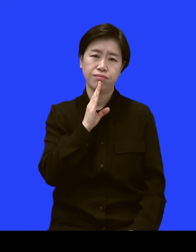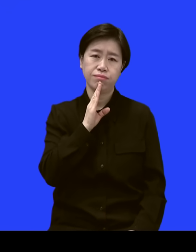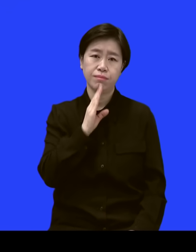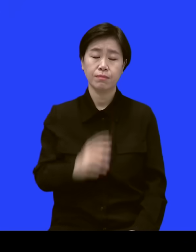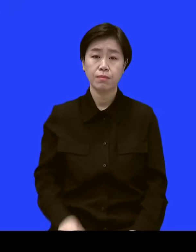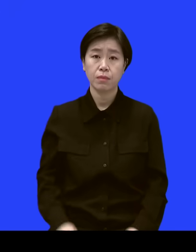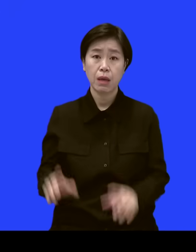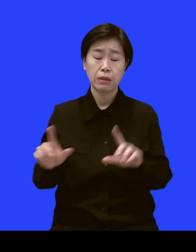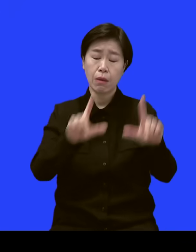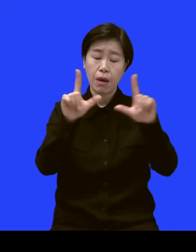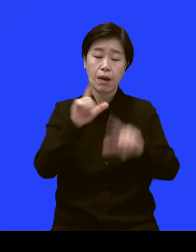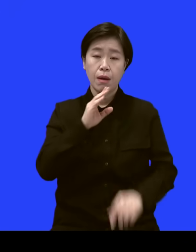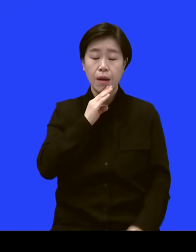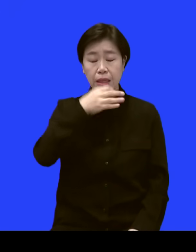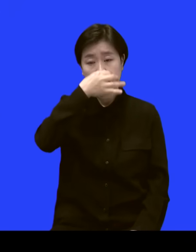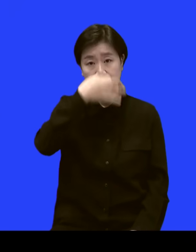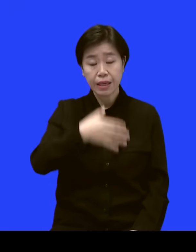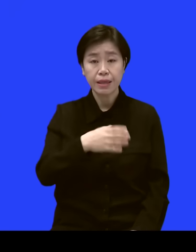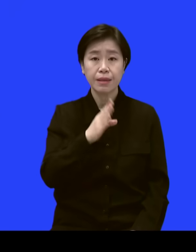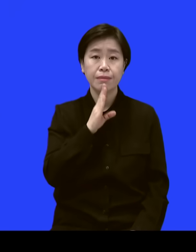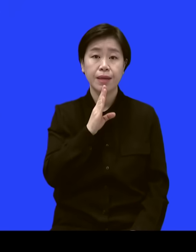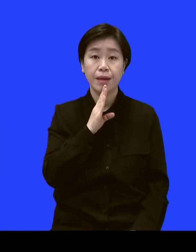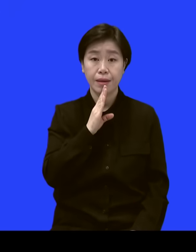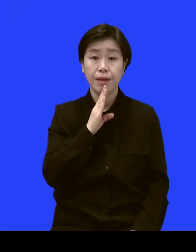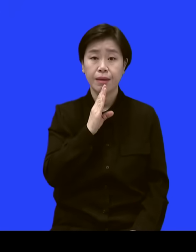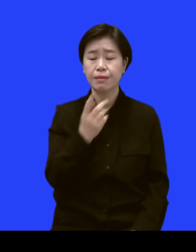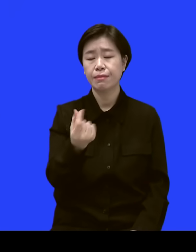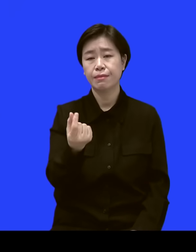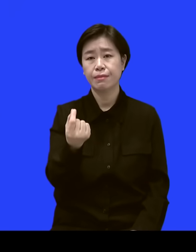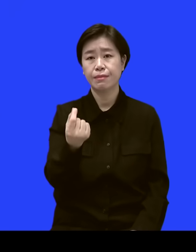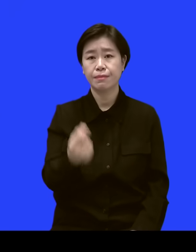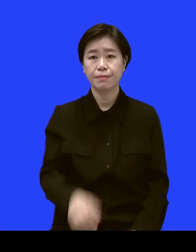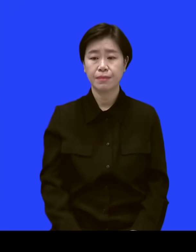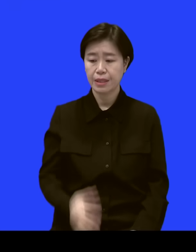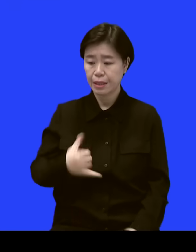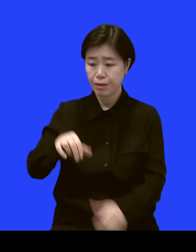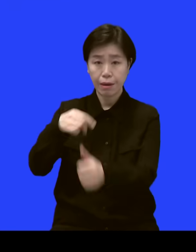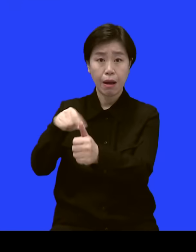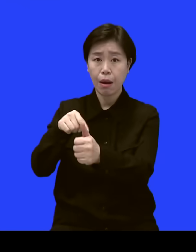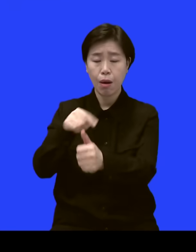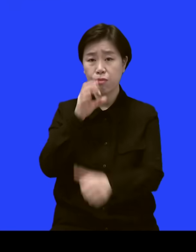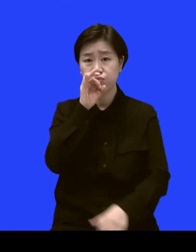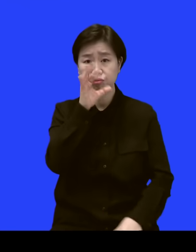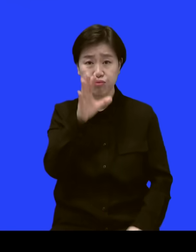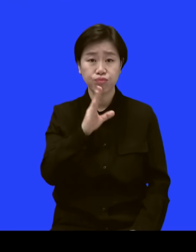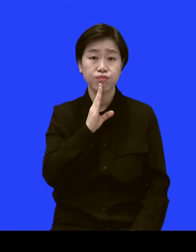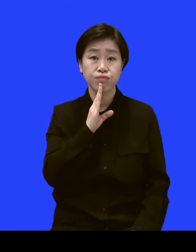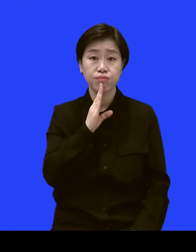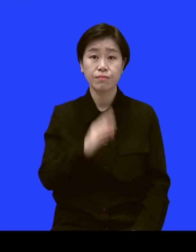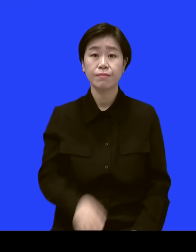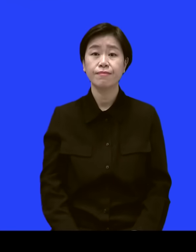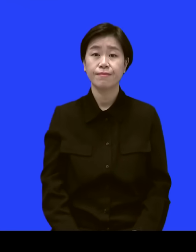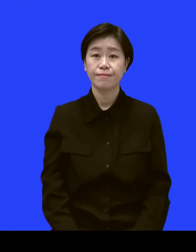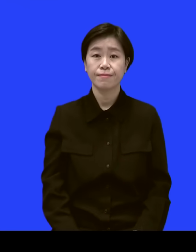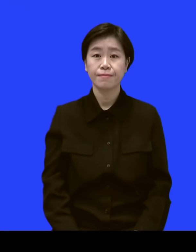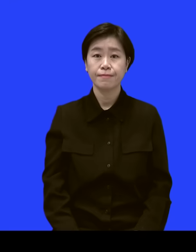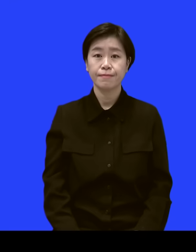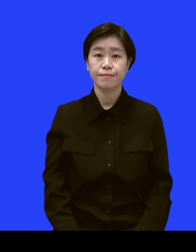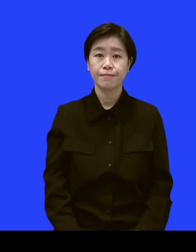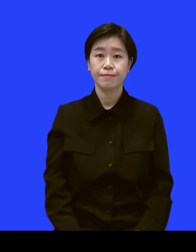네, 거예요. 생활이 엉망이었겠네요. 뭐 지금 말씀하신 엉망 애들 정도가 뭐 아니죠. 공부를 봐줄 정도가 아니라 뭐 저기 그렇죠. 일상 생활이 어려웠겠네요. 예.